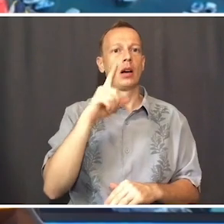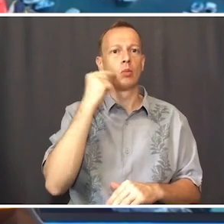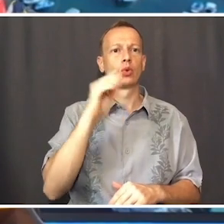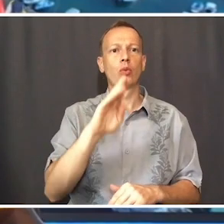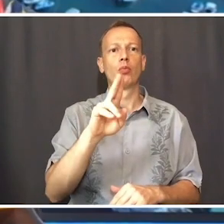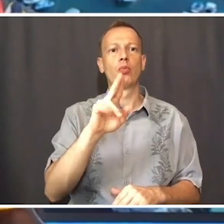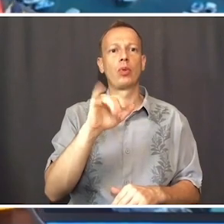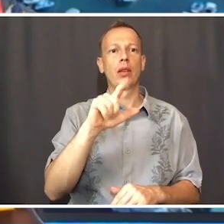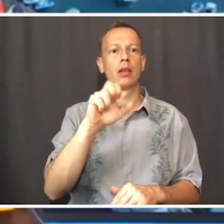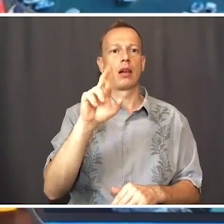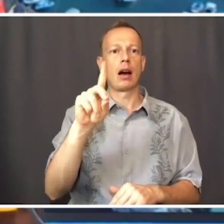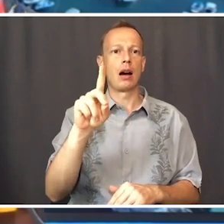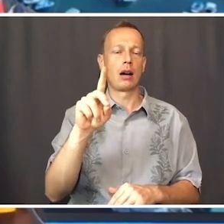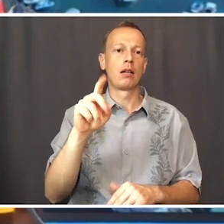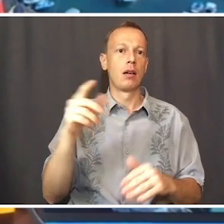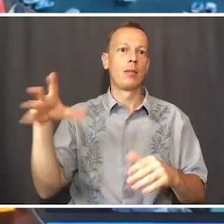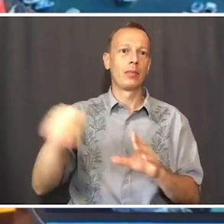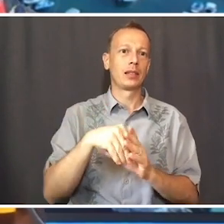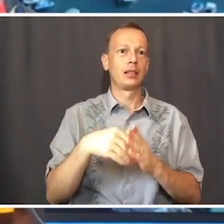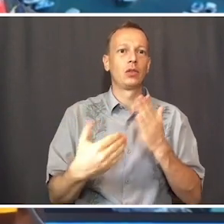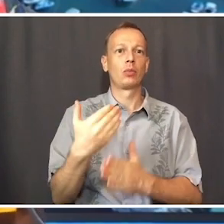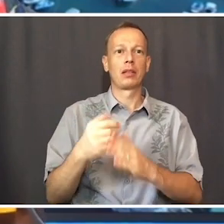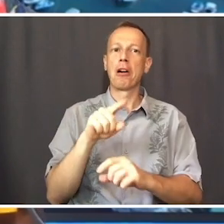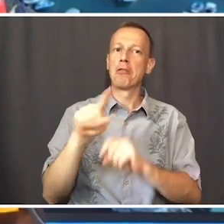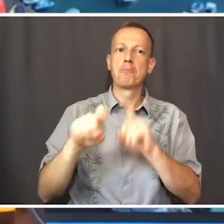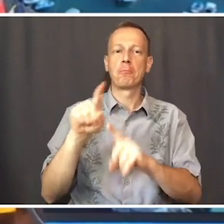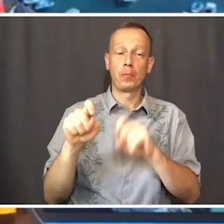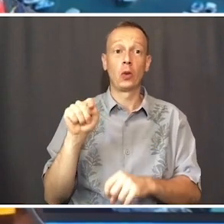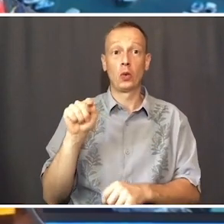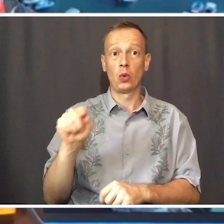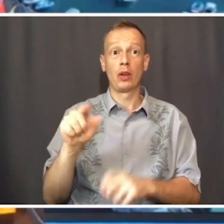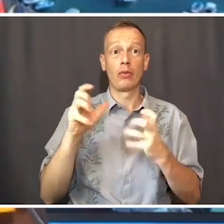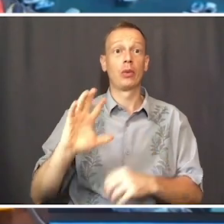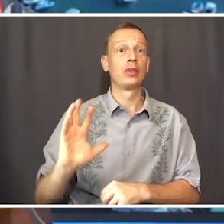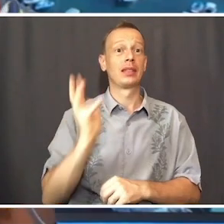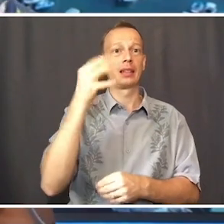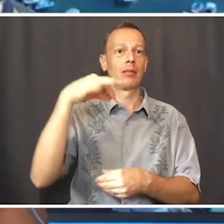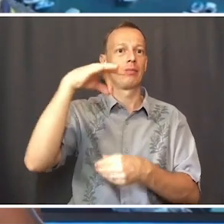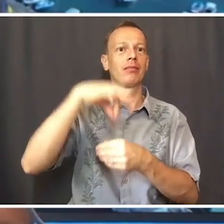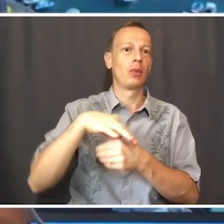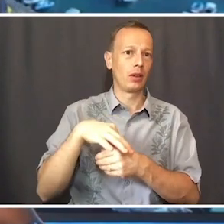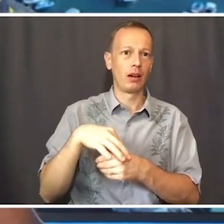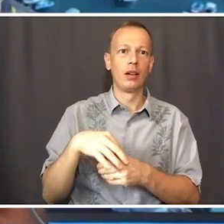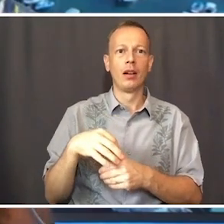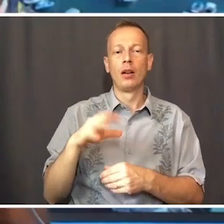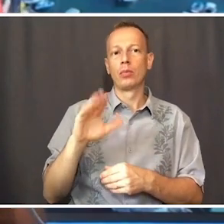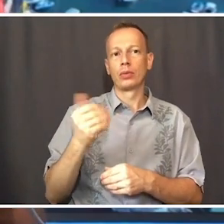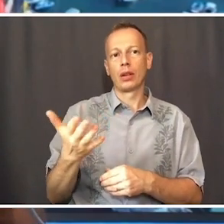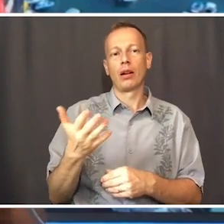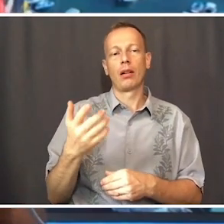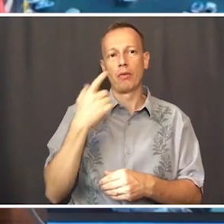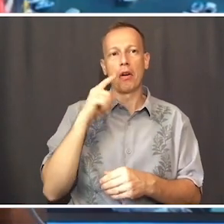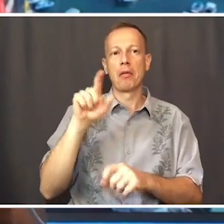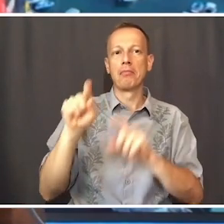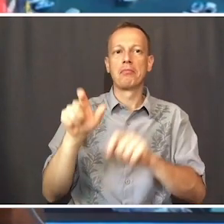café d'Ibrahim Amenadzi et de Carlos Natoua ce matin. Michel Buyard qui brigue un 5e mandat. Écoutez cet extrait, le maire sortant qui reste